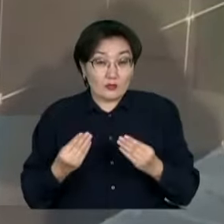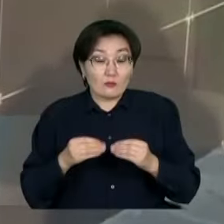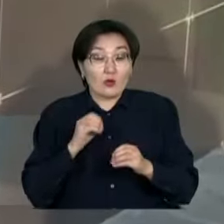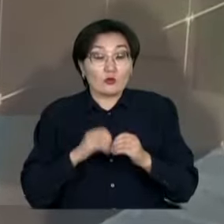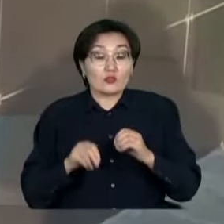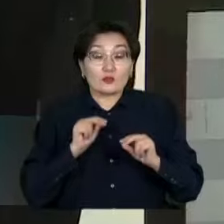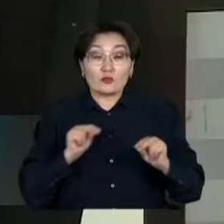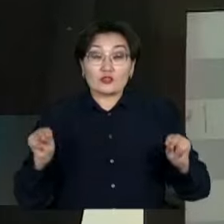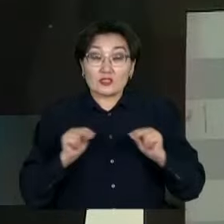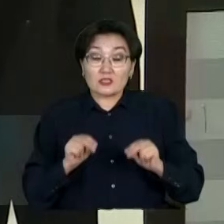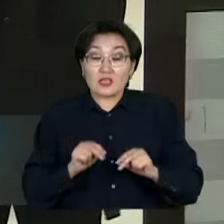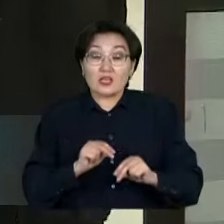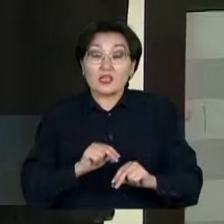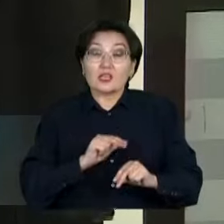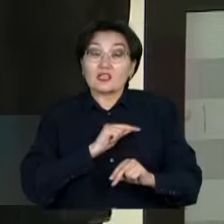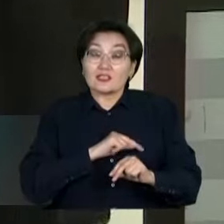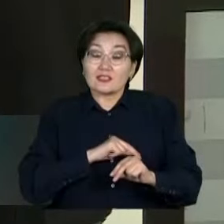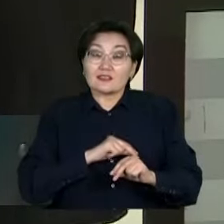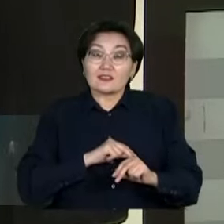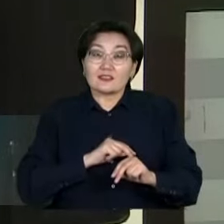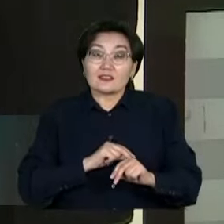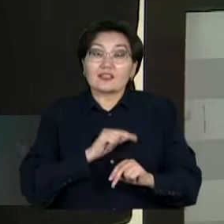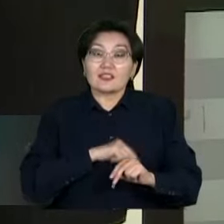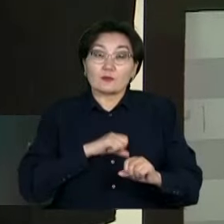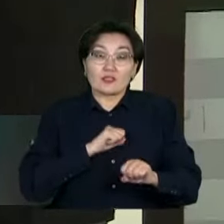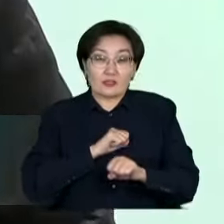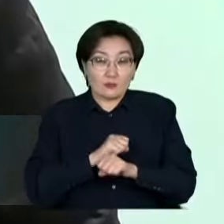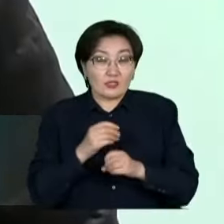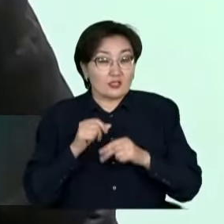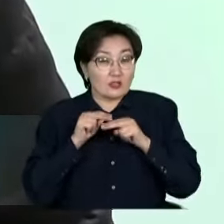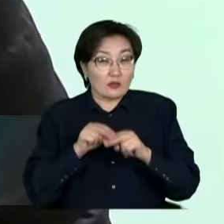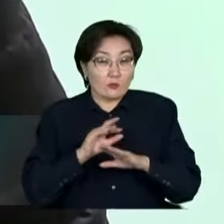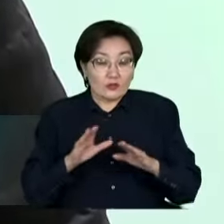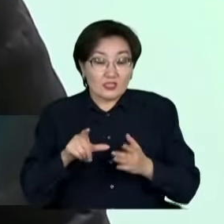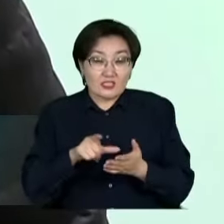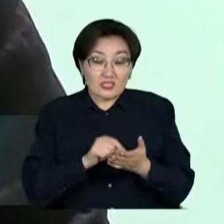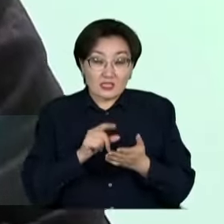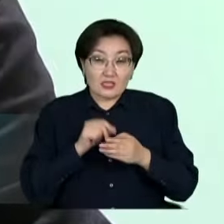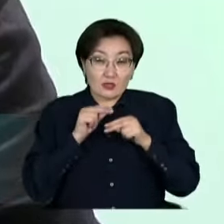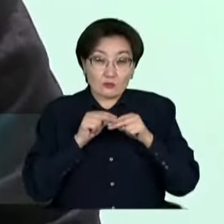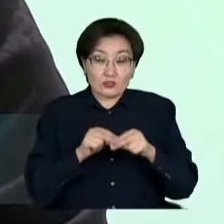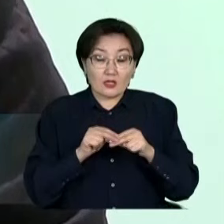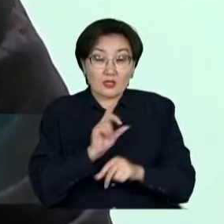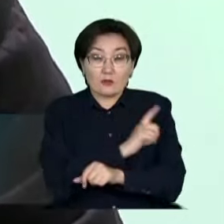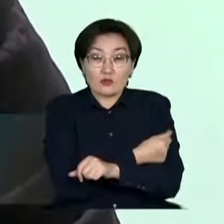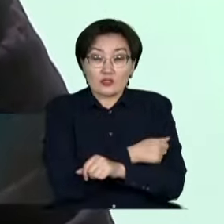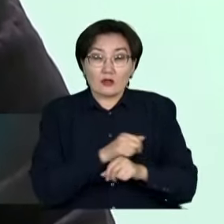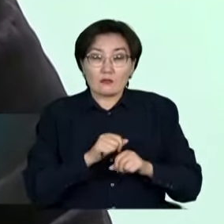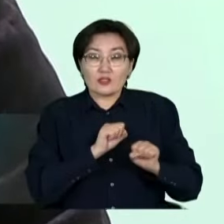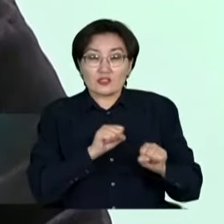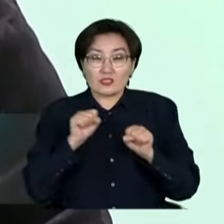шақты мұғалімнің еңбек демалысына ақша аударылмағанын растады. Зейнетақы қоры мен медстрахование